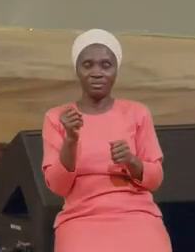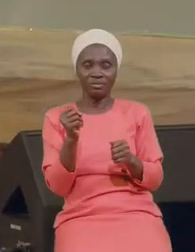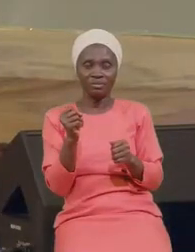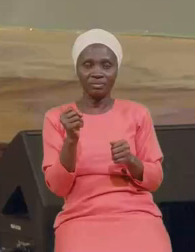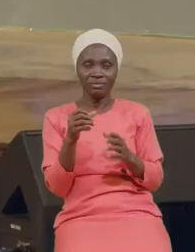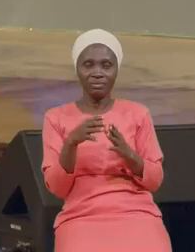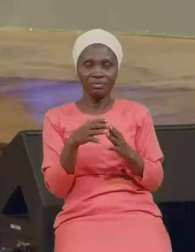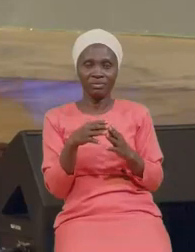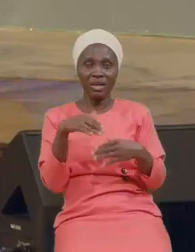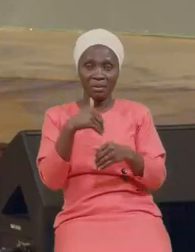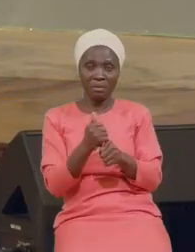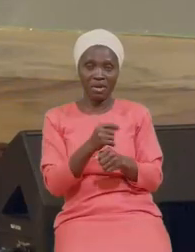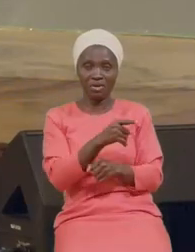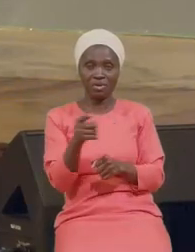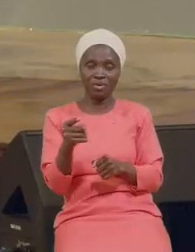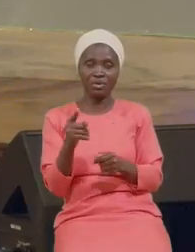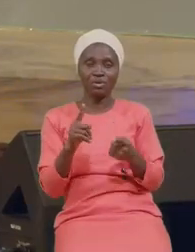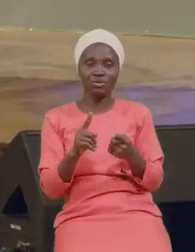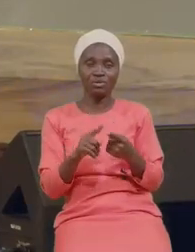il fera de toi